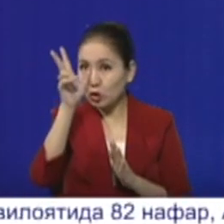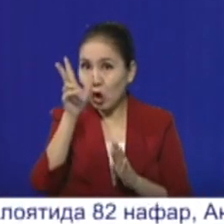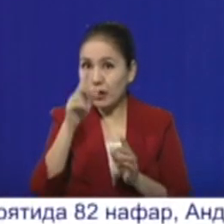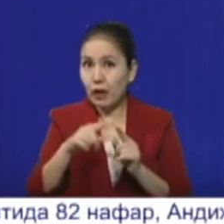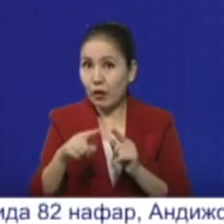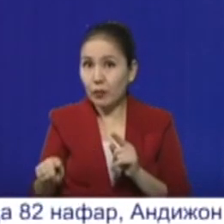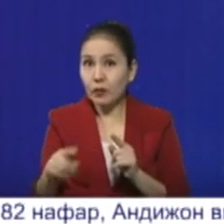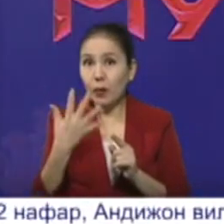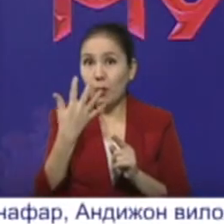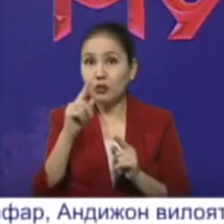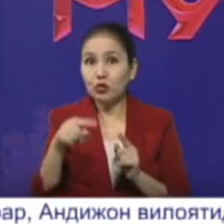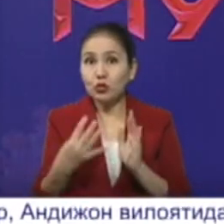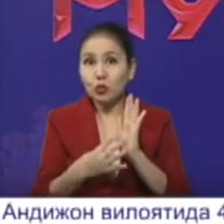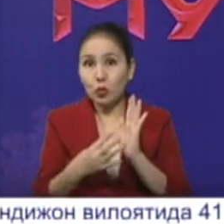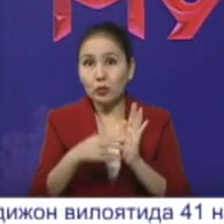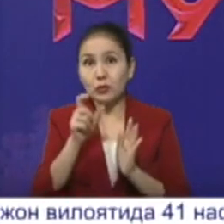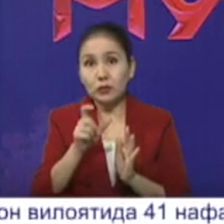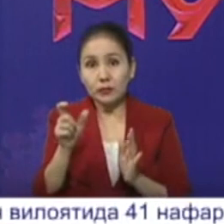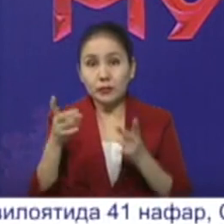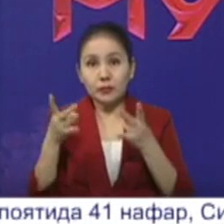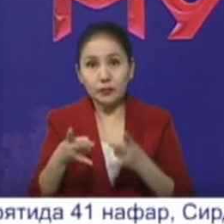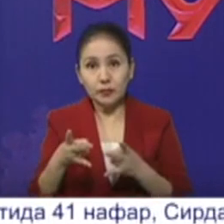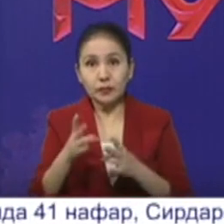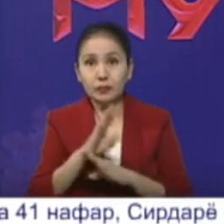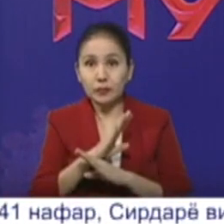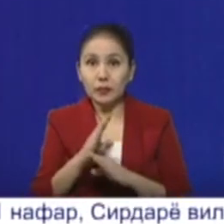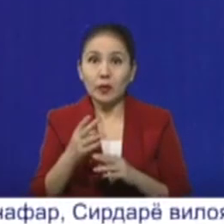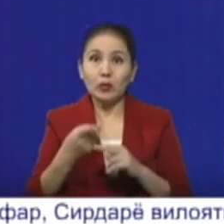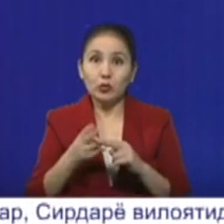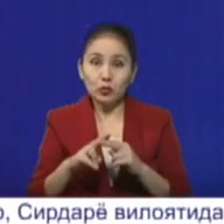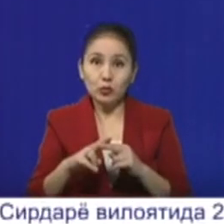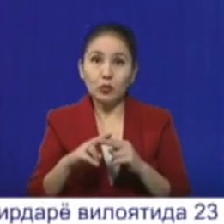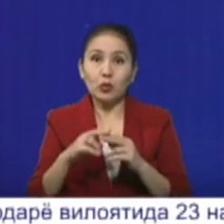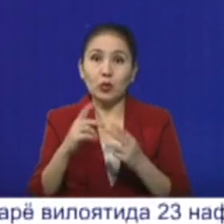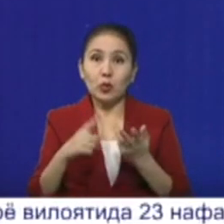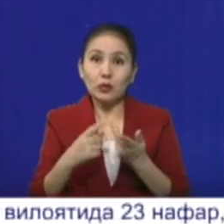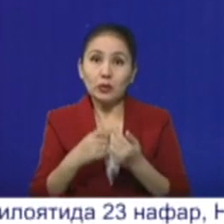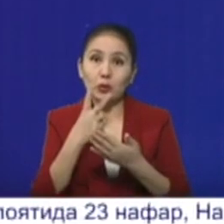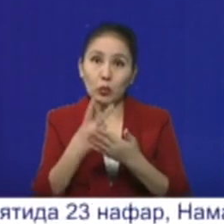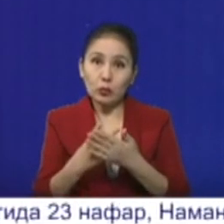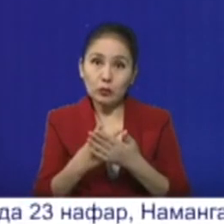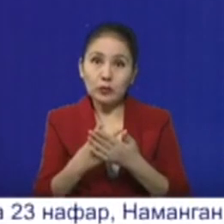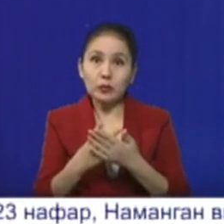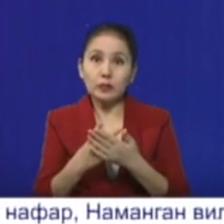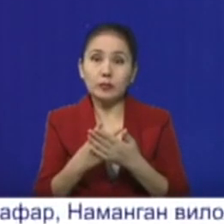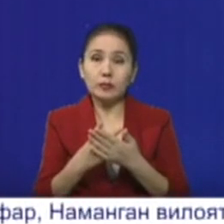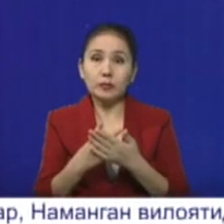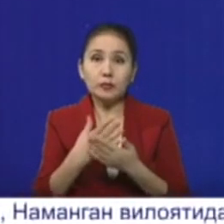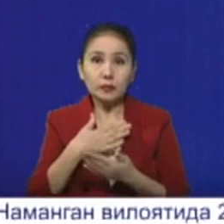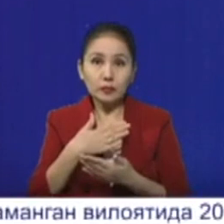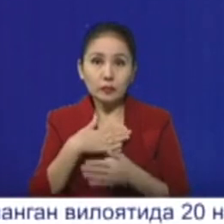davomida 5-9% tashkil etgan. Ushbu ko'rsatkichlardan ko'rib turibmizki,